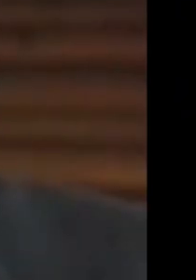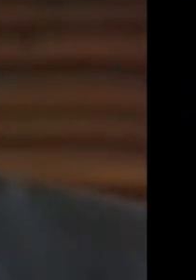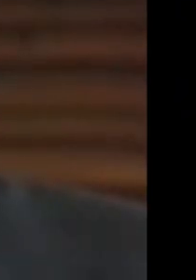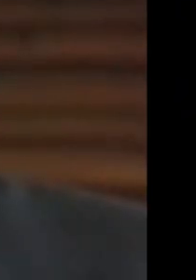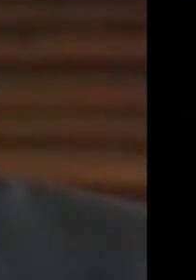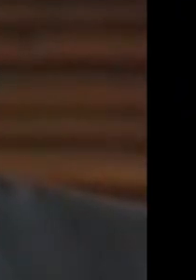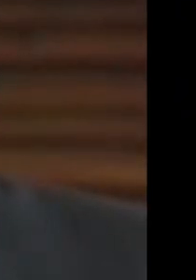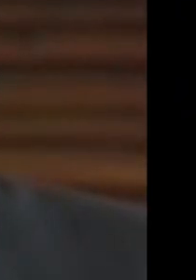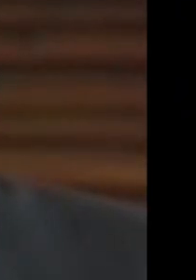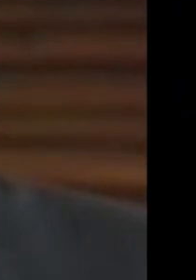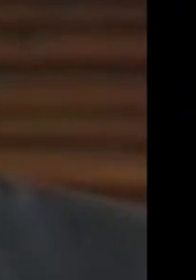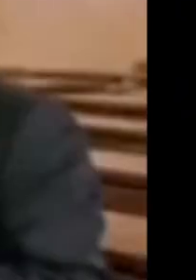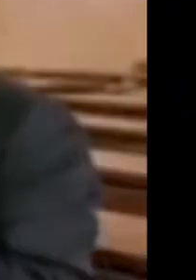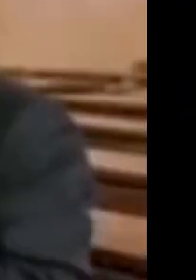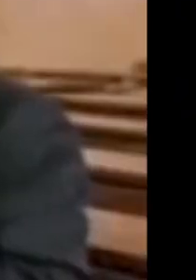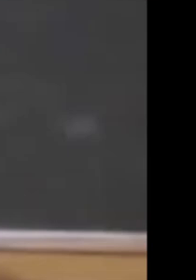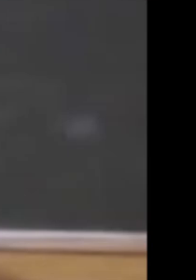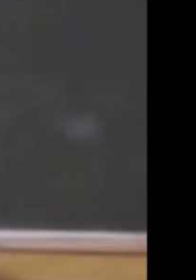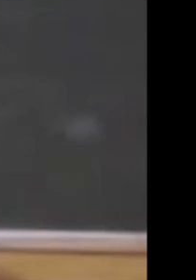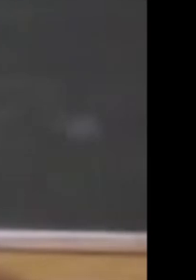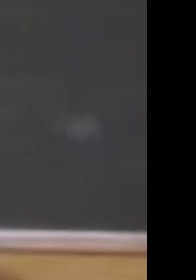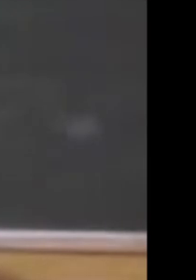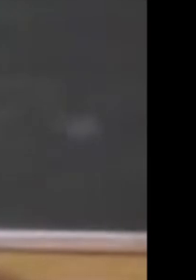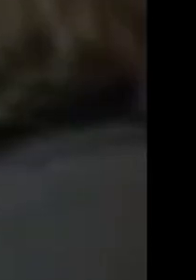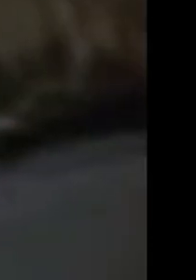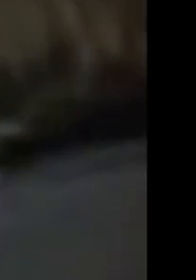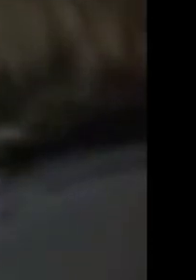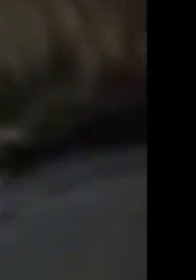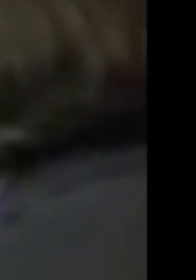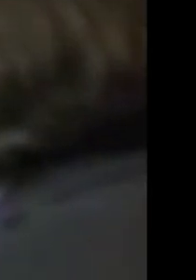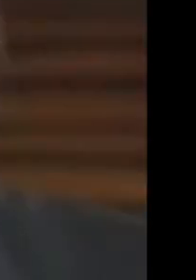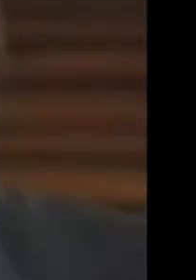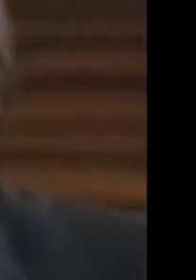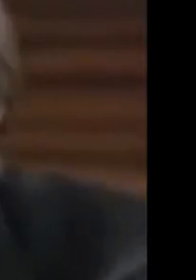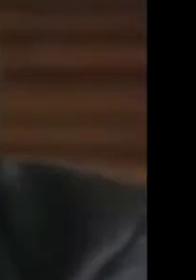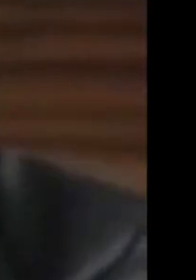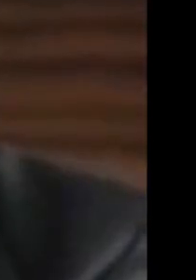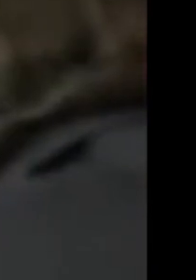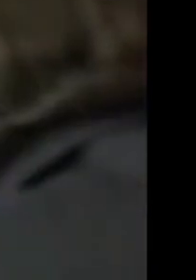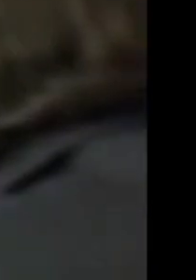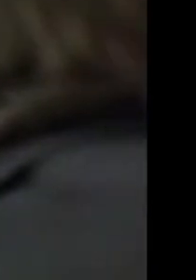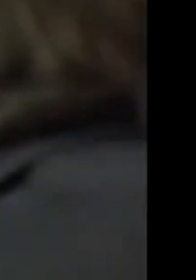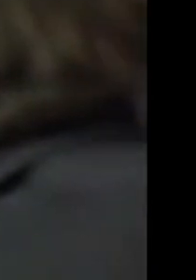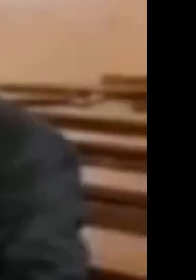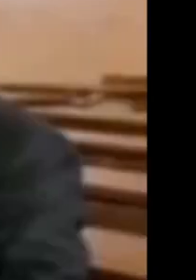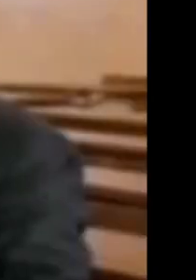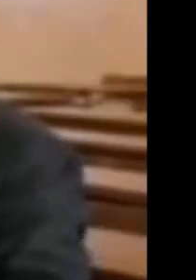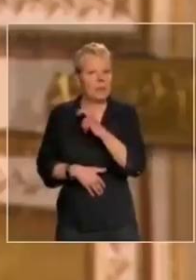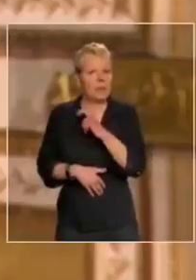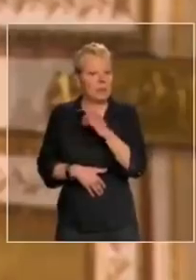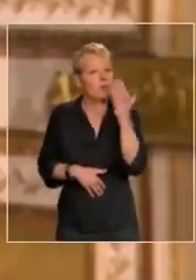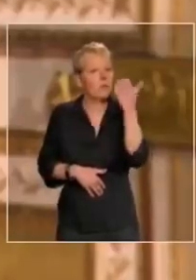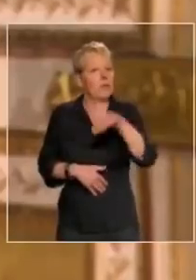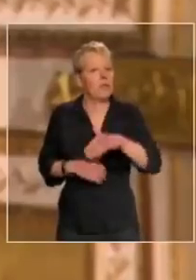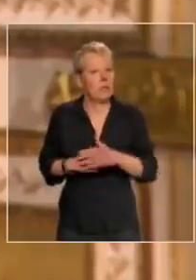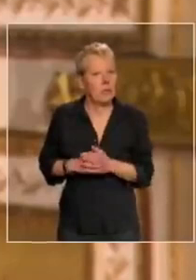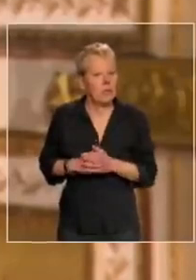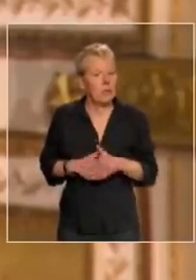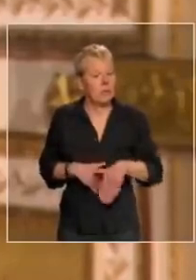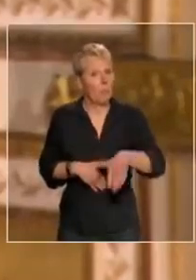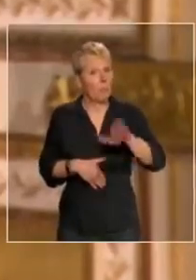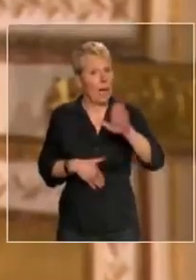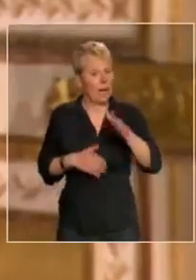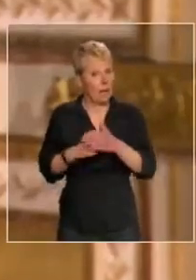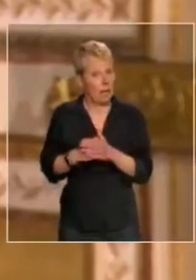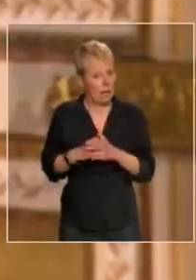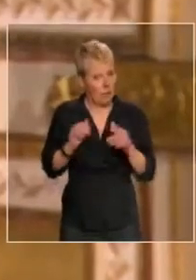Zéro. Zéro de la vengeance. Zéro. Le vengeur masqué. Voilà. Ne doit pas nous empêcher